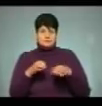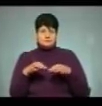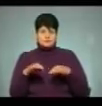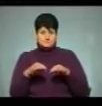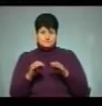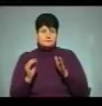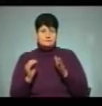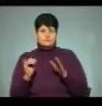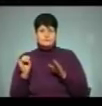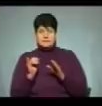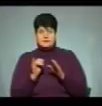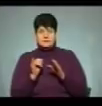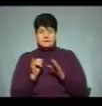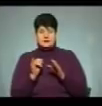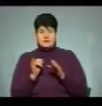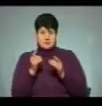засобу. І